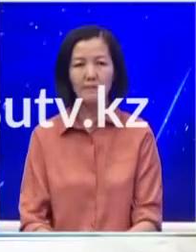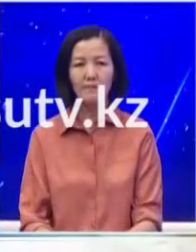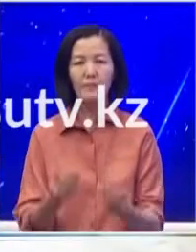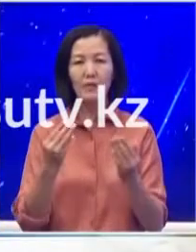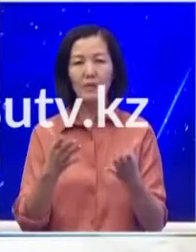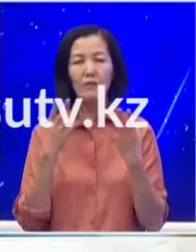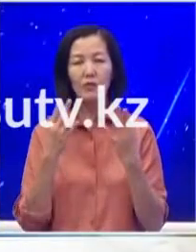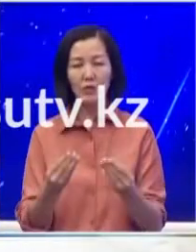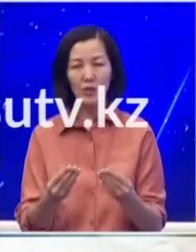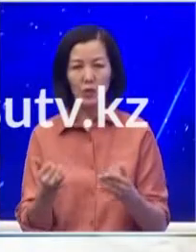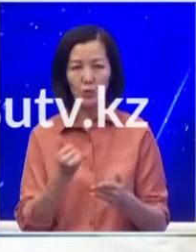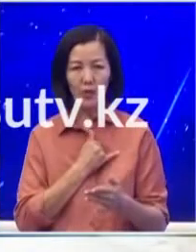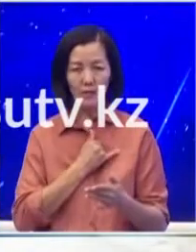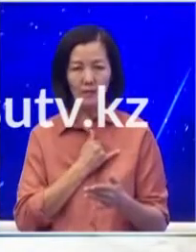нас